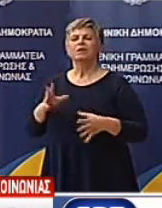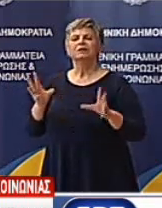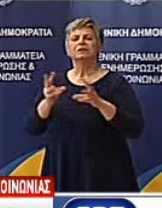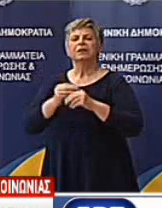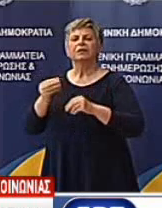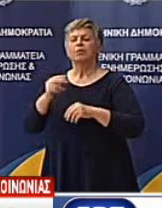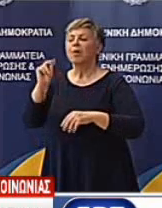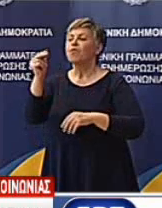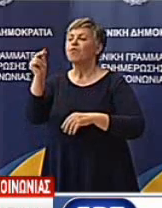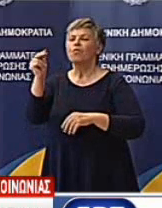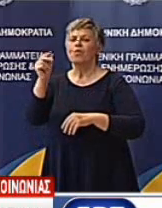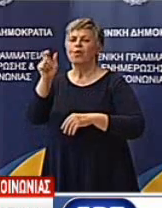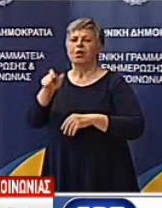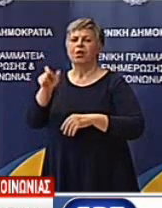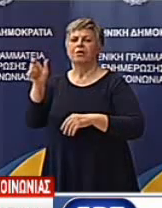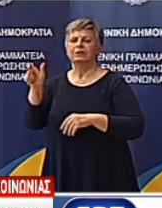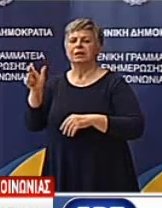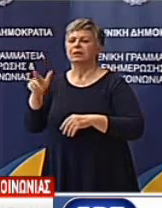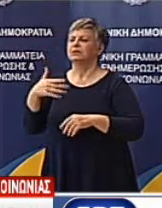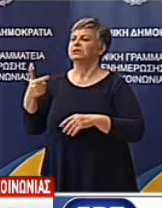κοινοβουλευτικής ομάδας, των ΣΥΡΙΖΑ ΑΝΕΛ,